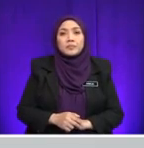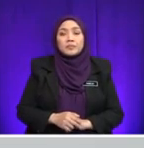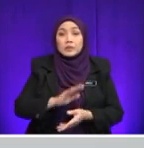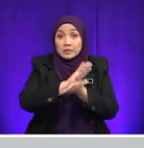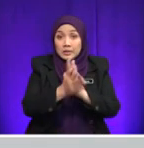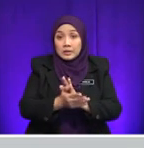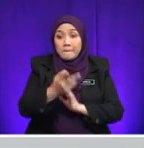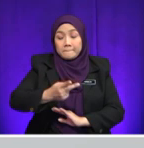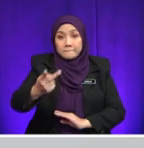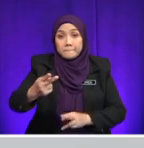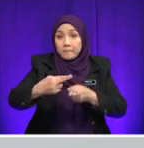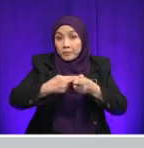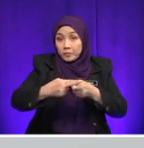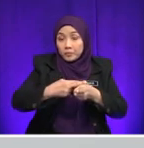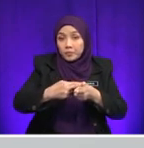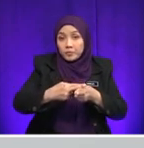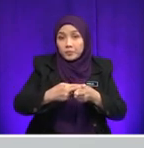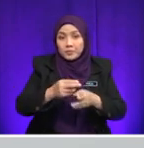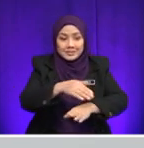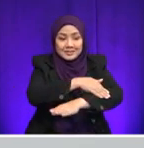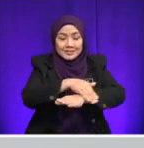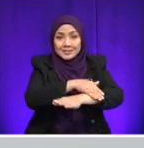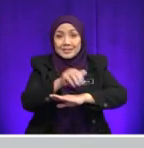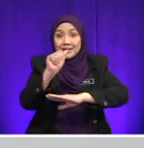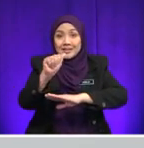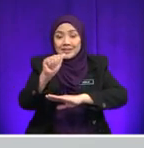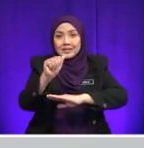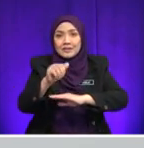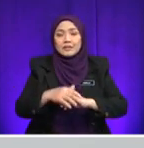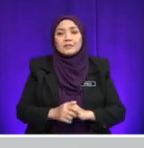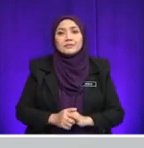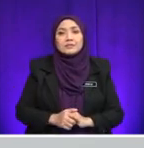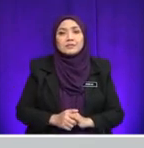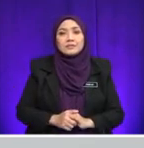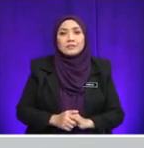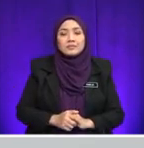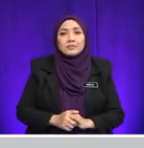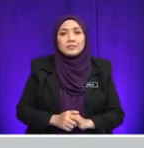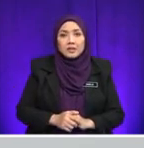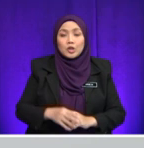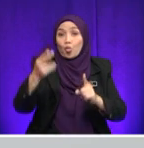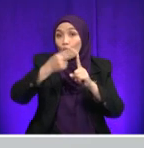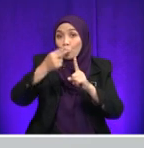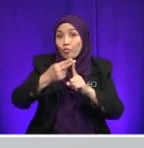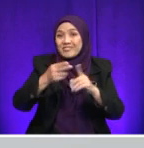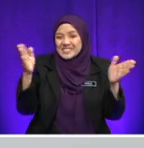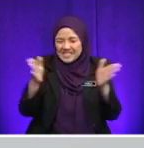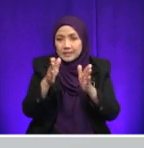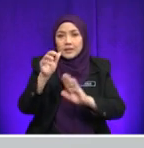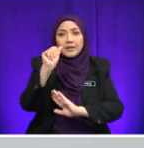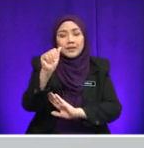rumus adalah Sisi e di sisi e dia kita ketulis huruf kecil yang